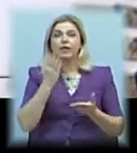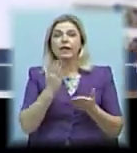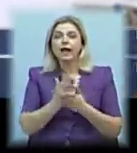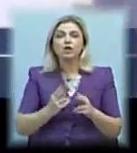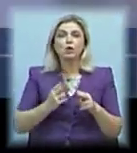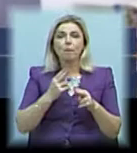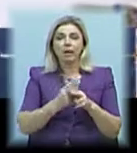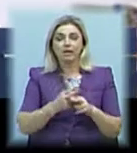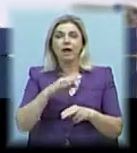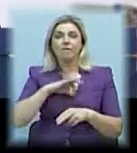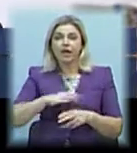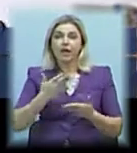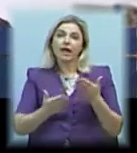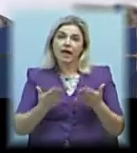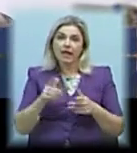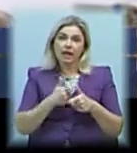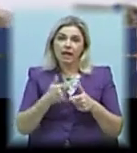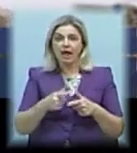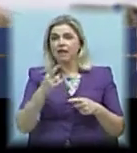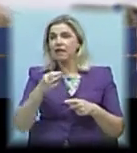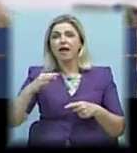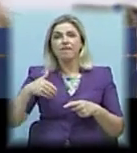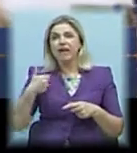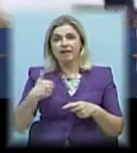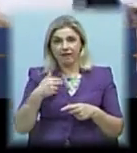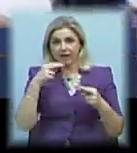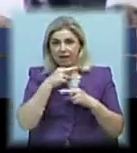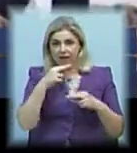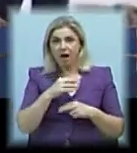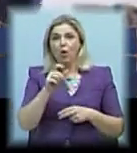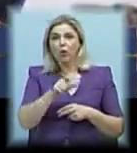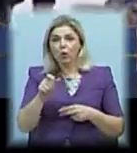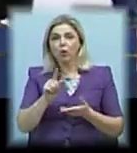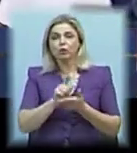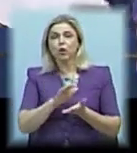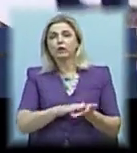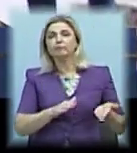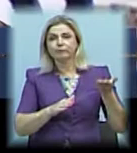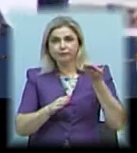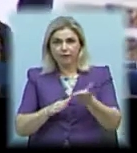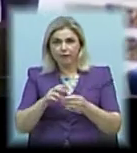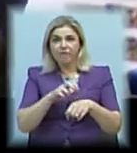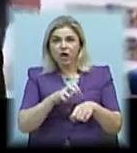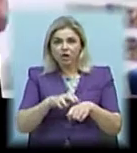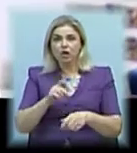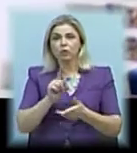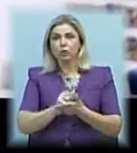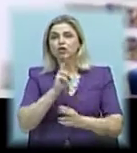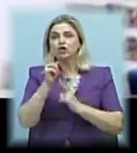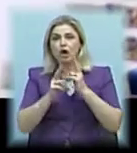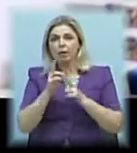або неефективні ліки, то пацієнти мають подавати, або їхні лікарі подавати скаргу